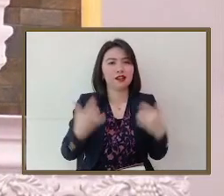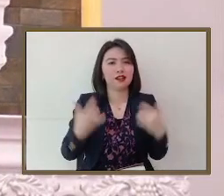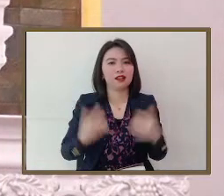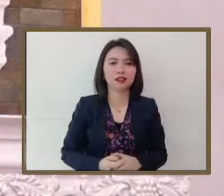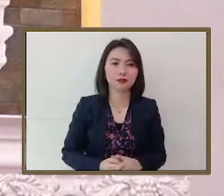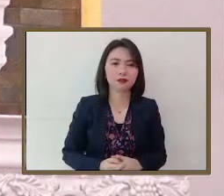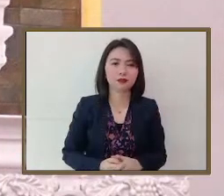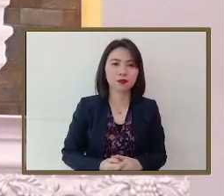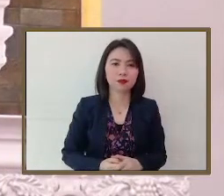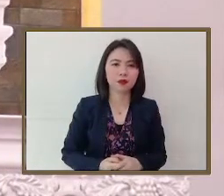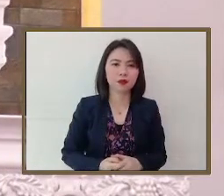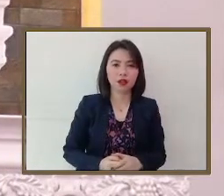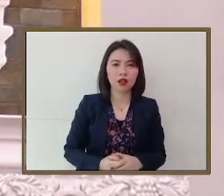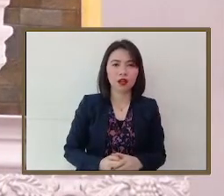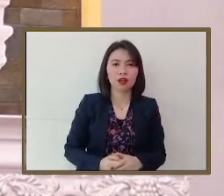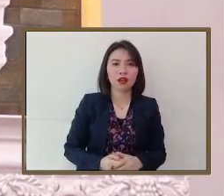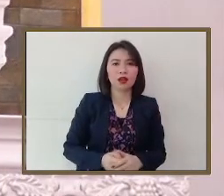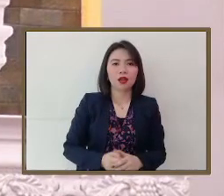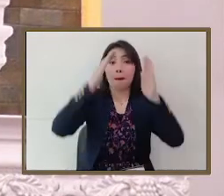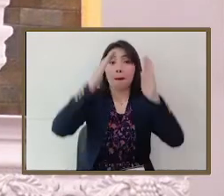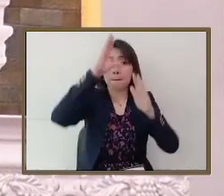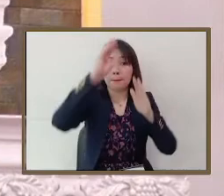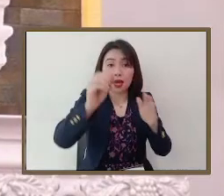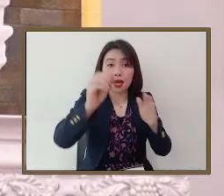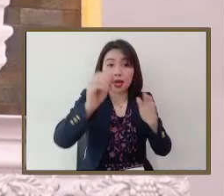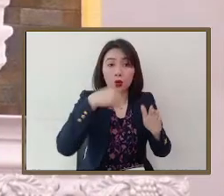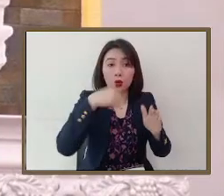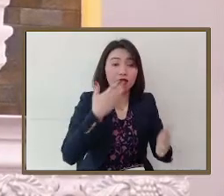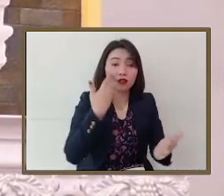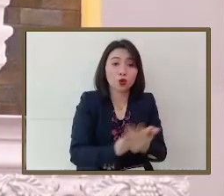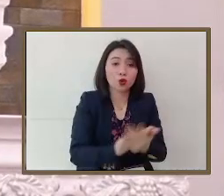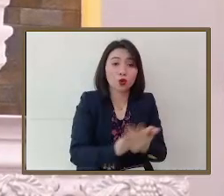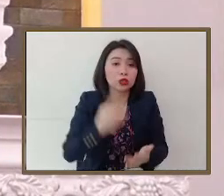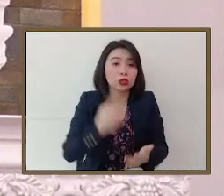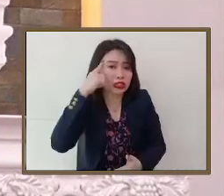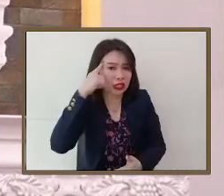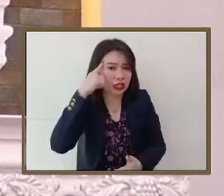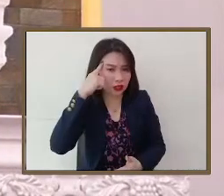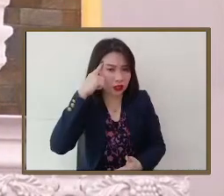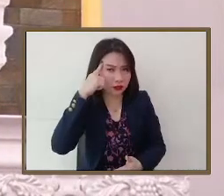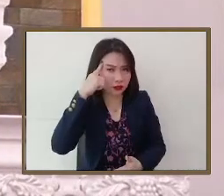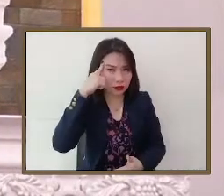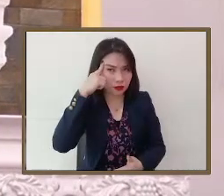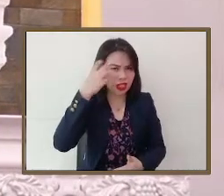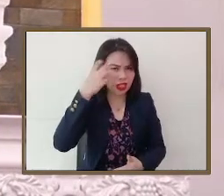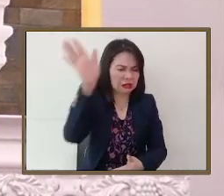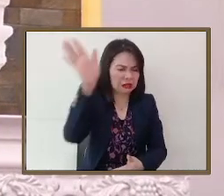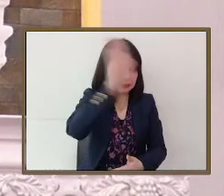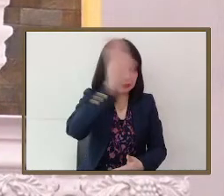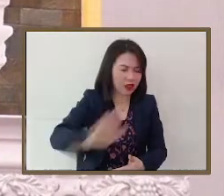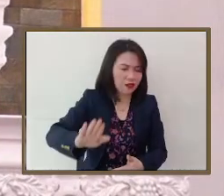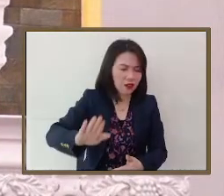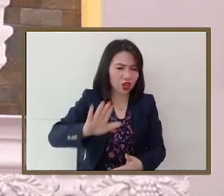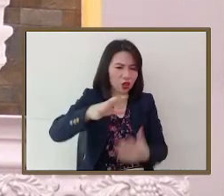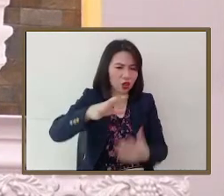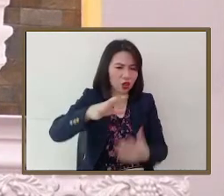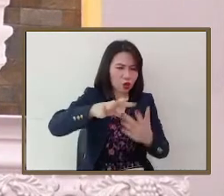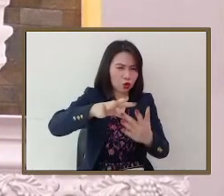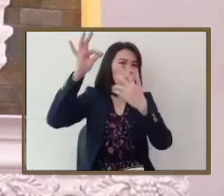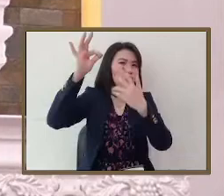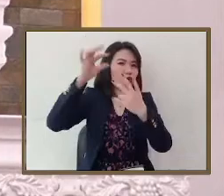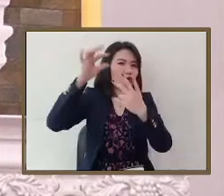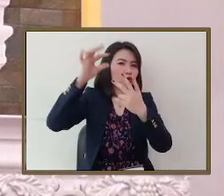may matinong pag-iisip, hindi niya po, kapatid, pipiliing matakot na gumawa ng